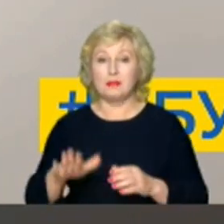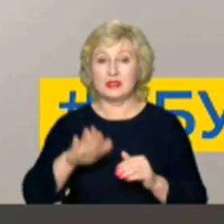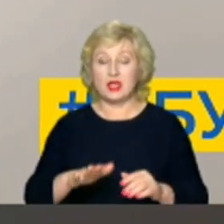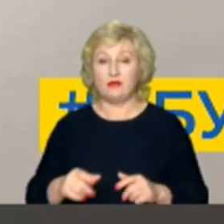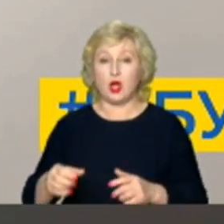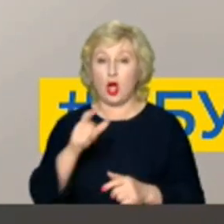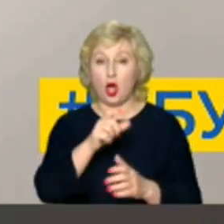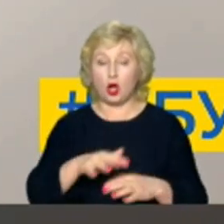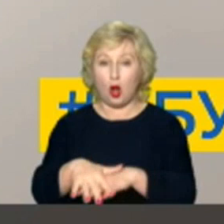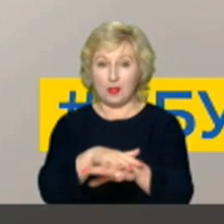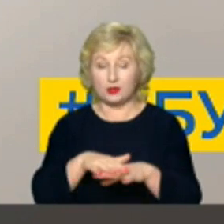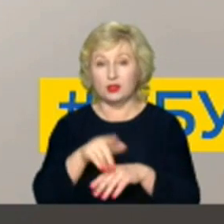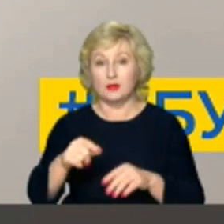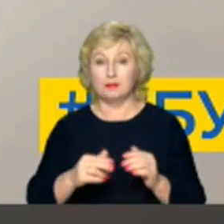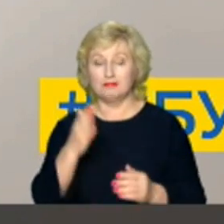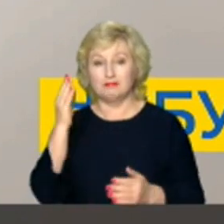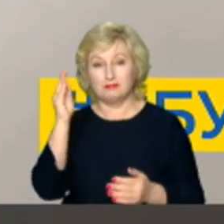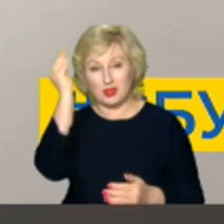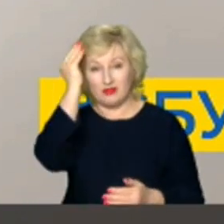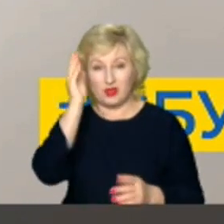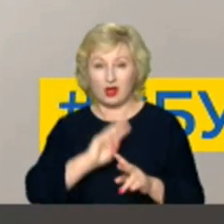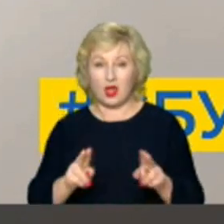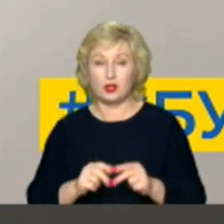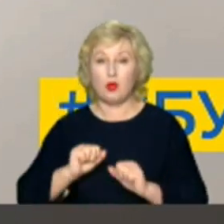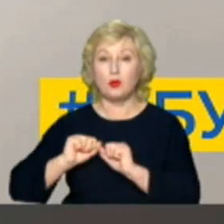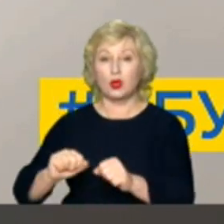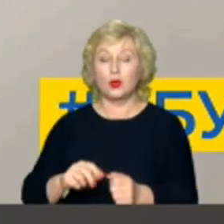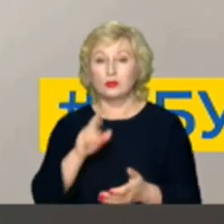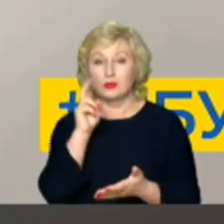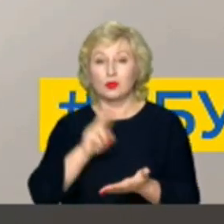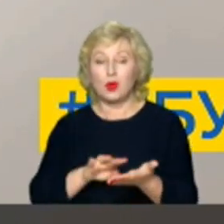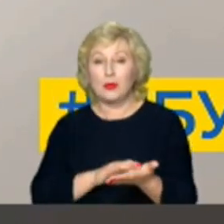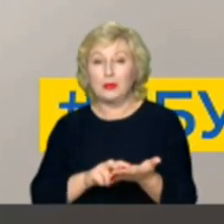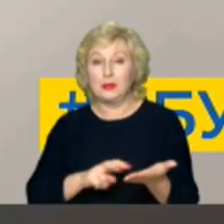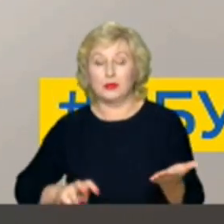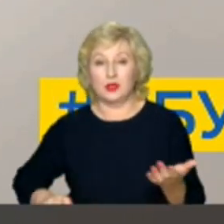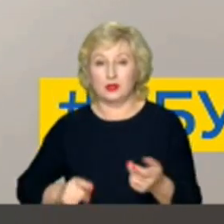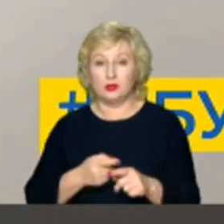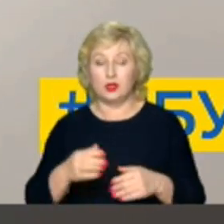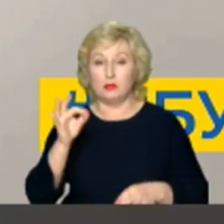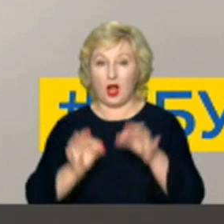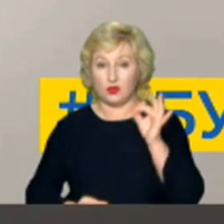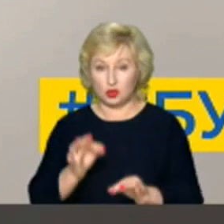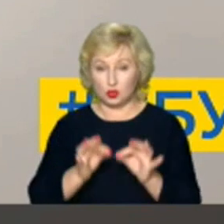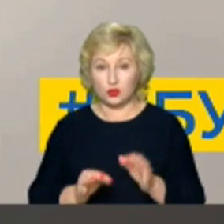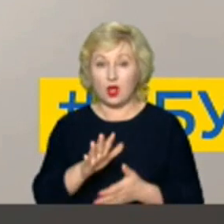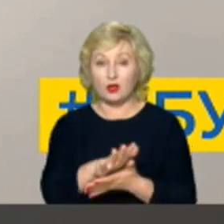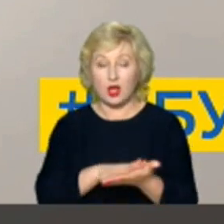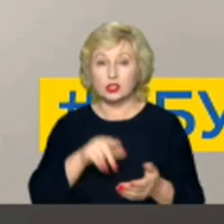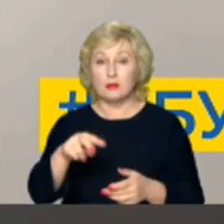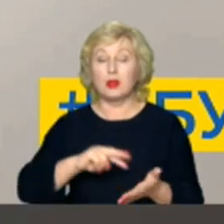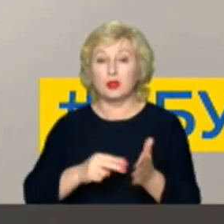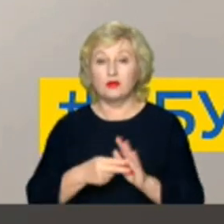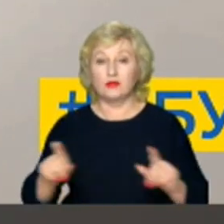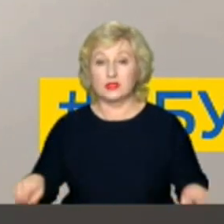громади. Там він під виглядом оборонця сподівався уникнути правосуддя. За даними слідства, в подальшому він планував відновити